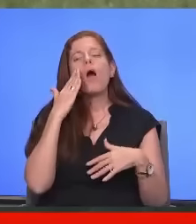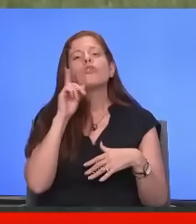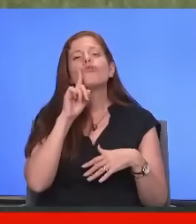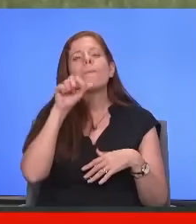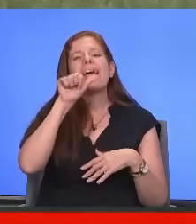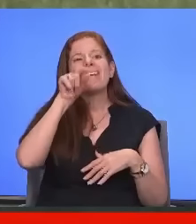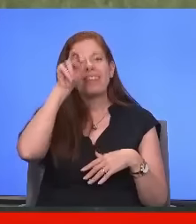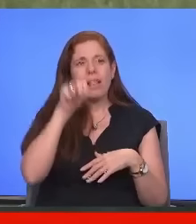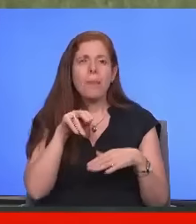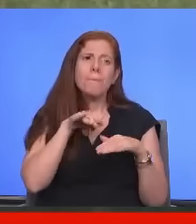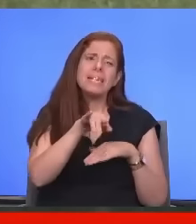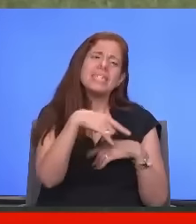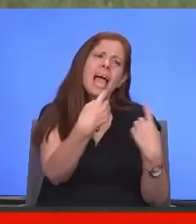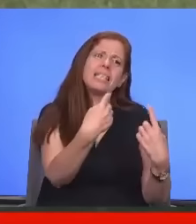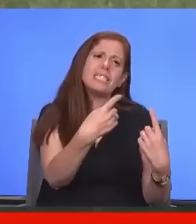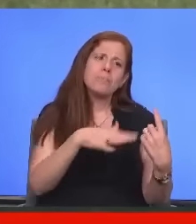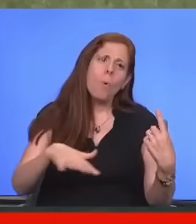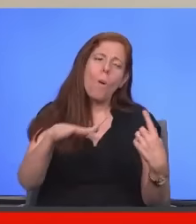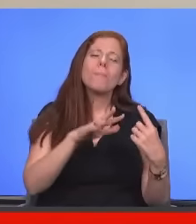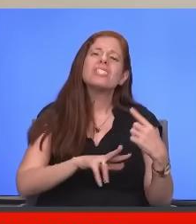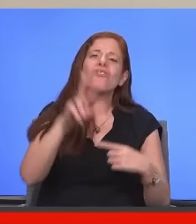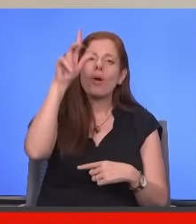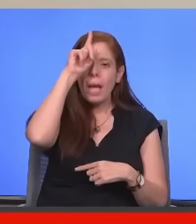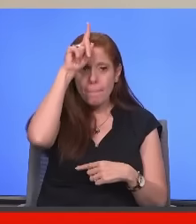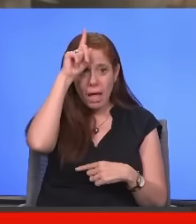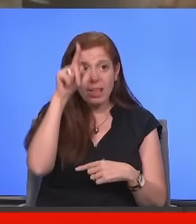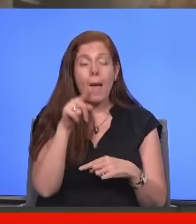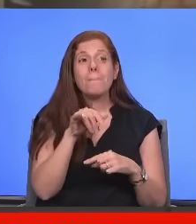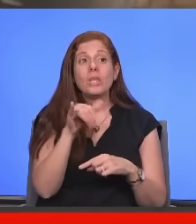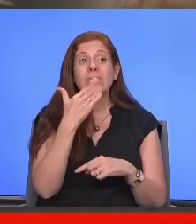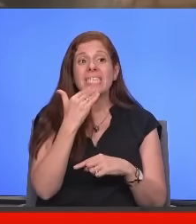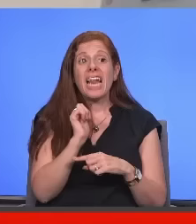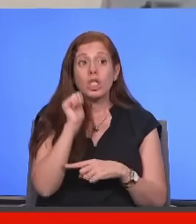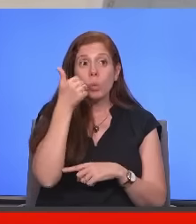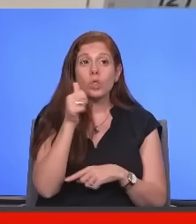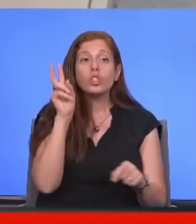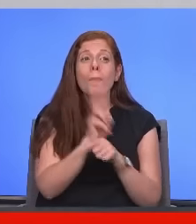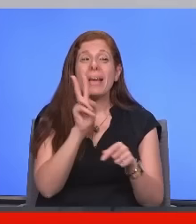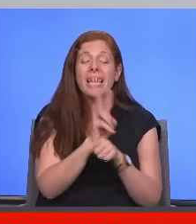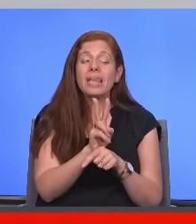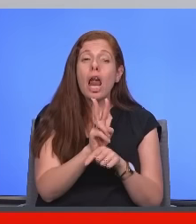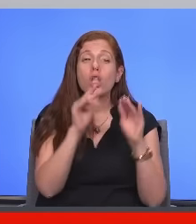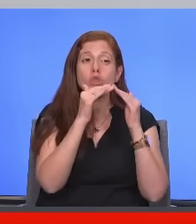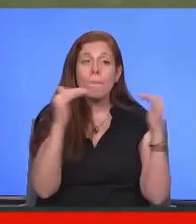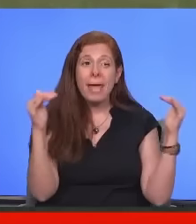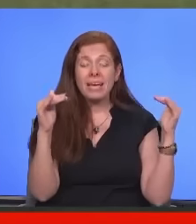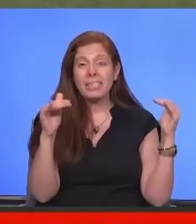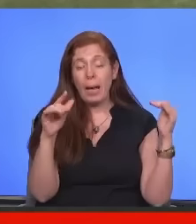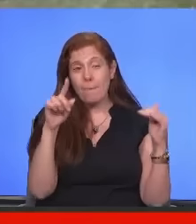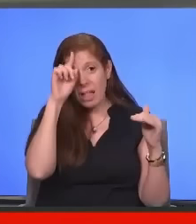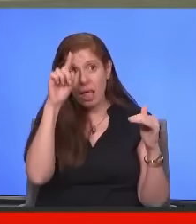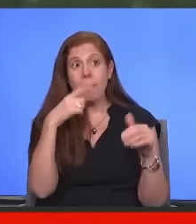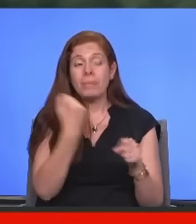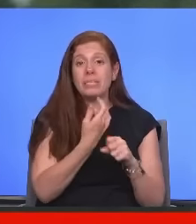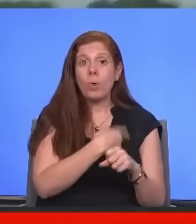חיל האוויר יגל בצפון גרמניה. מטוס ישראלי ראשון שמגן על שמי גרמניה במשימות ריגול, תצפית, אבל גם תקיפה